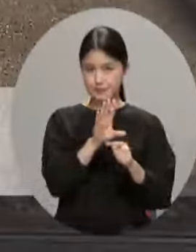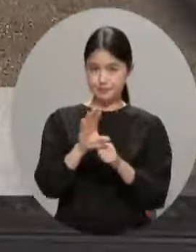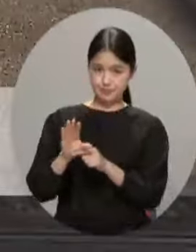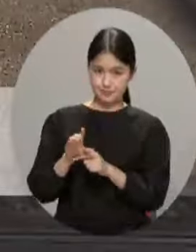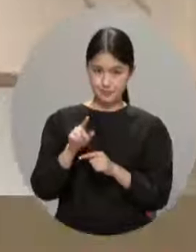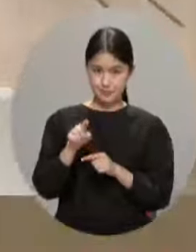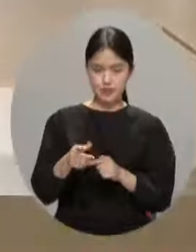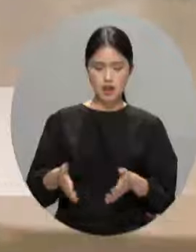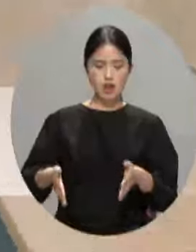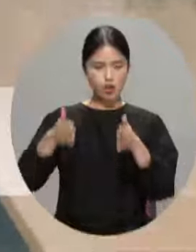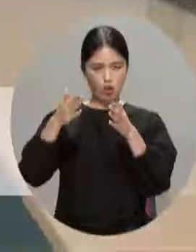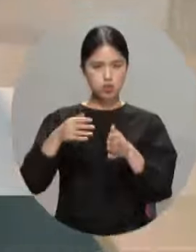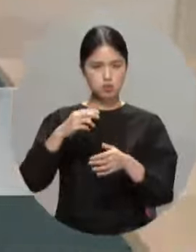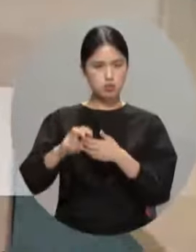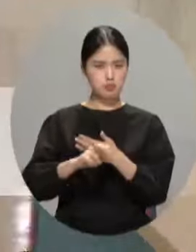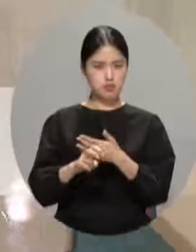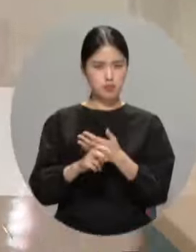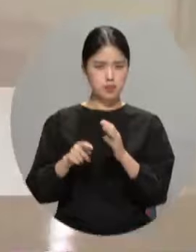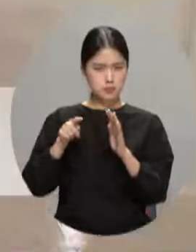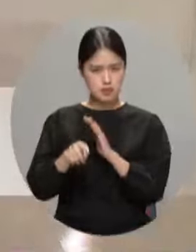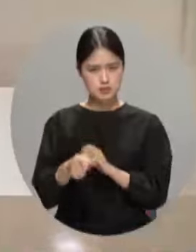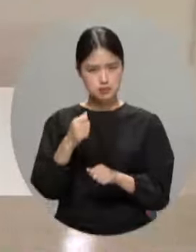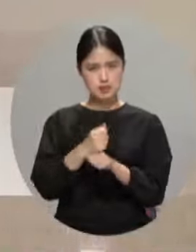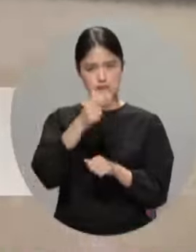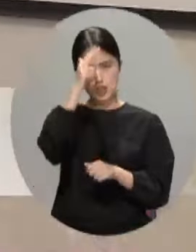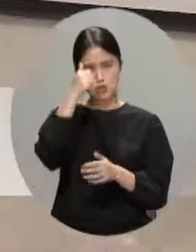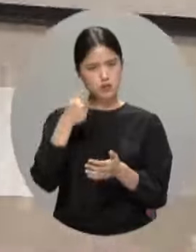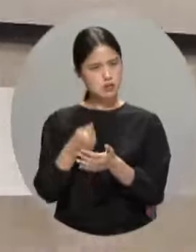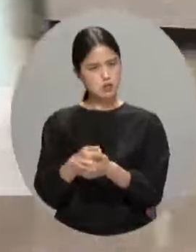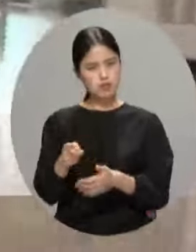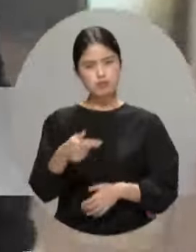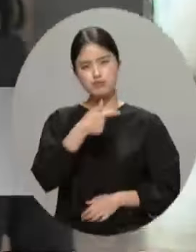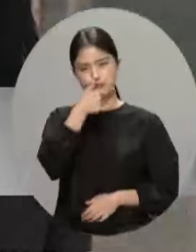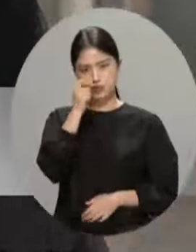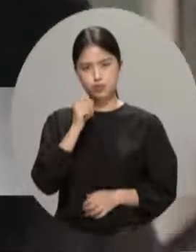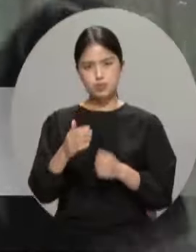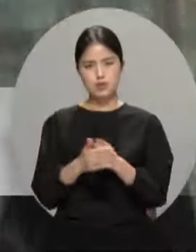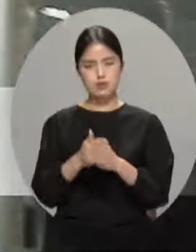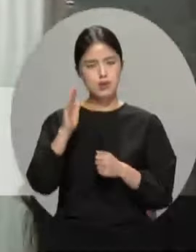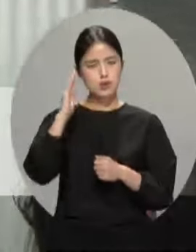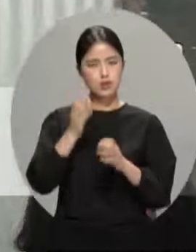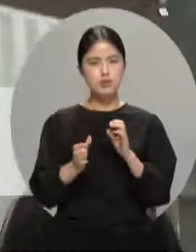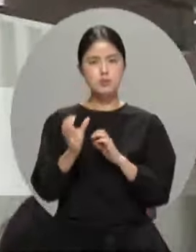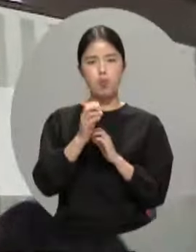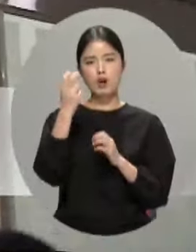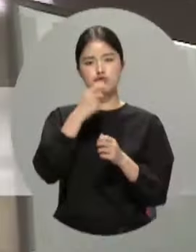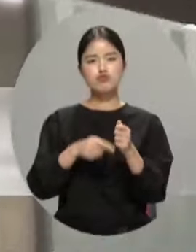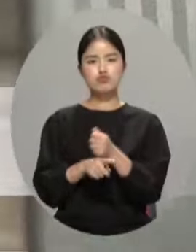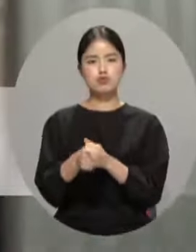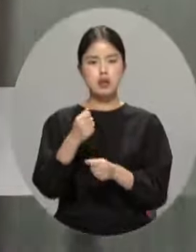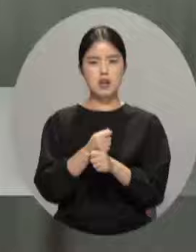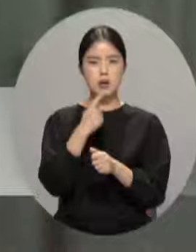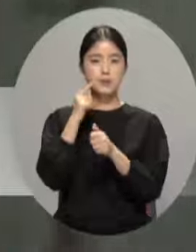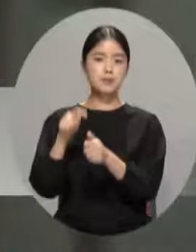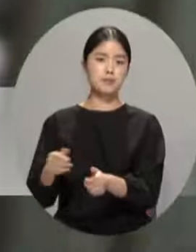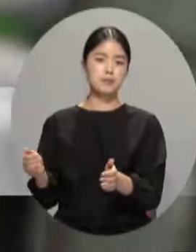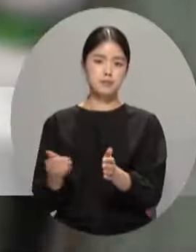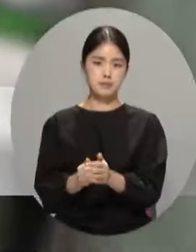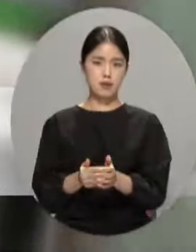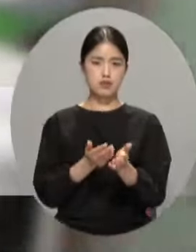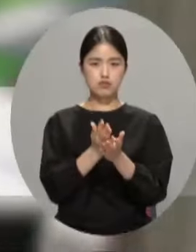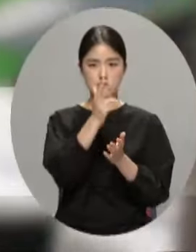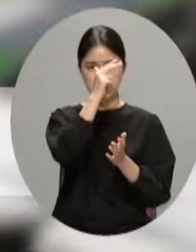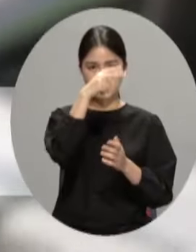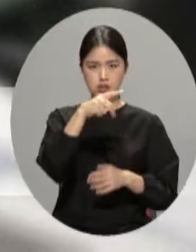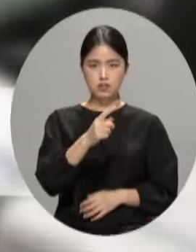건조물 침입 혐의로 판단한 경찰의 결정이 미흡했다며 최근 보완수사 결정을 내렸습니다. 군산경찰서는